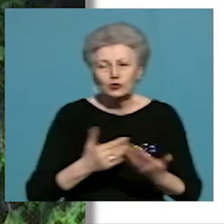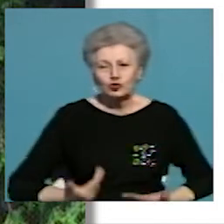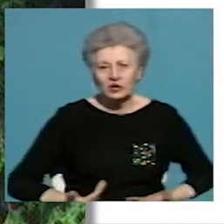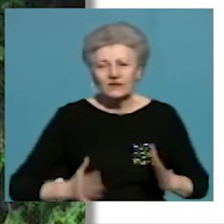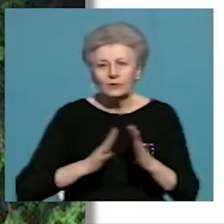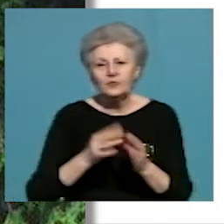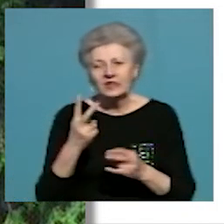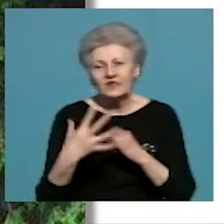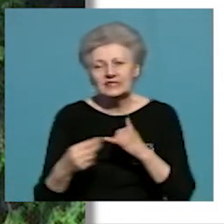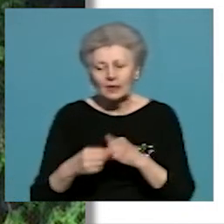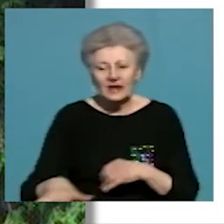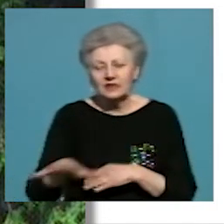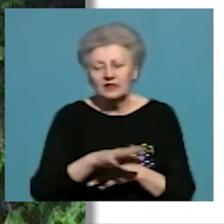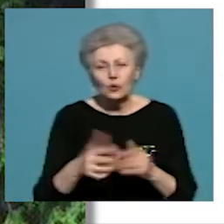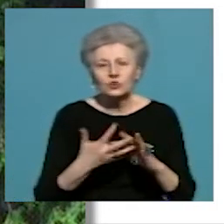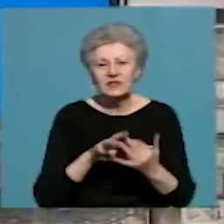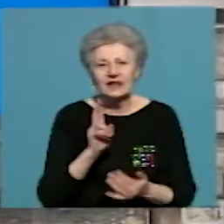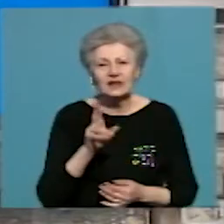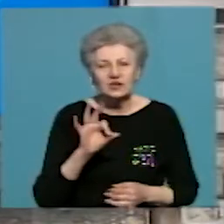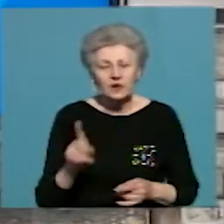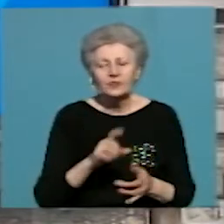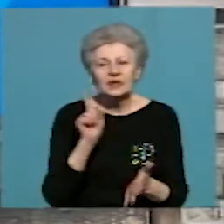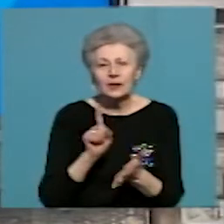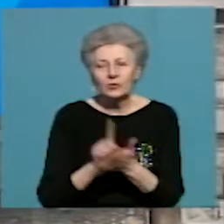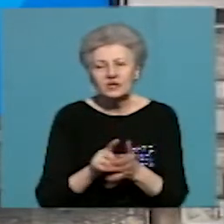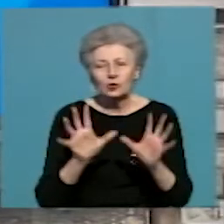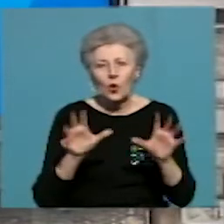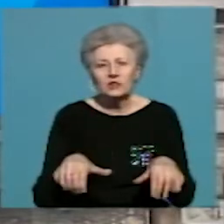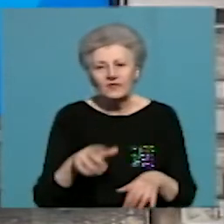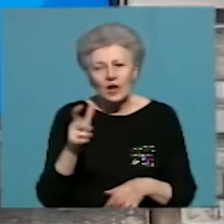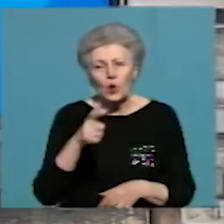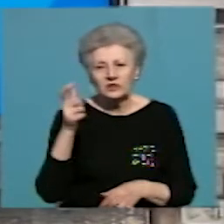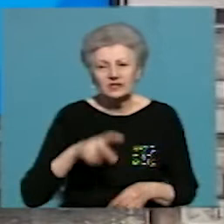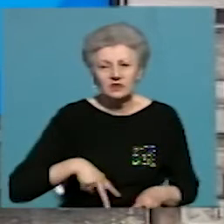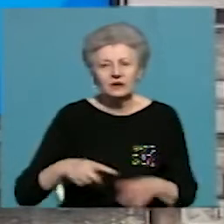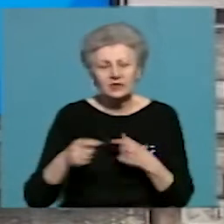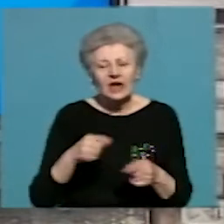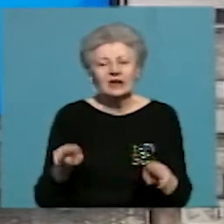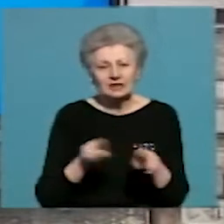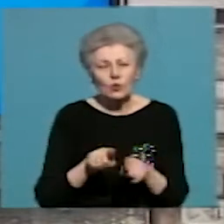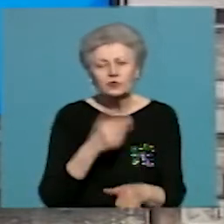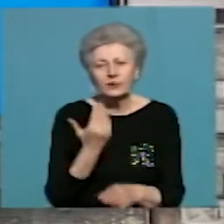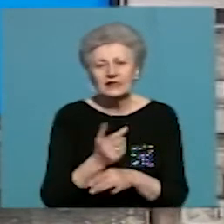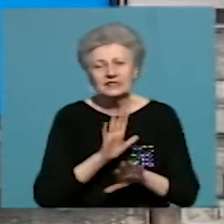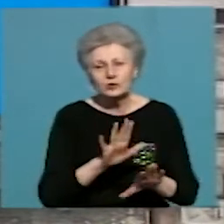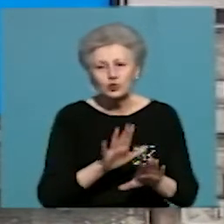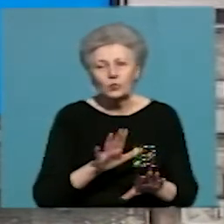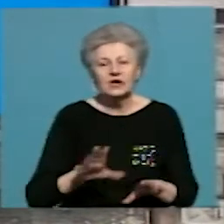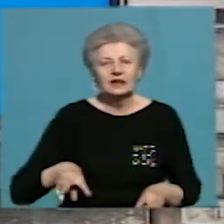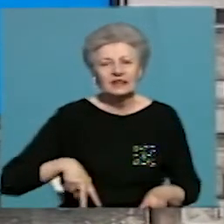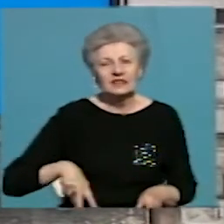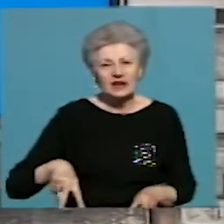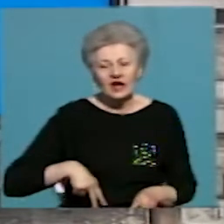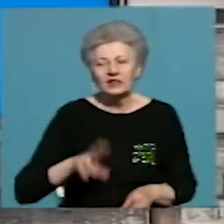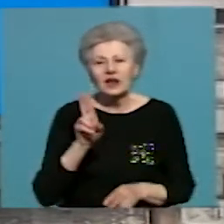земельні ділянки у Клішківцях. Нагадаємо, на посаду голови Хотинської районної адміністрації претендує також заступник керівника Чернівціводоканалу Ярослав